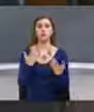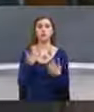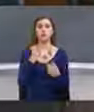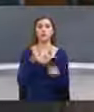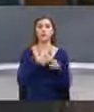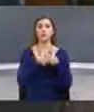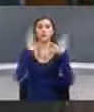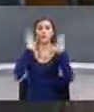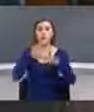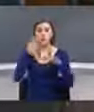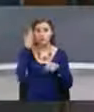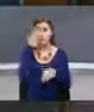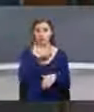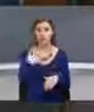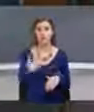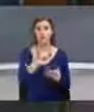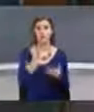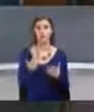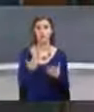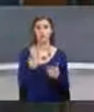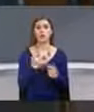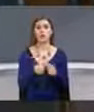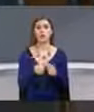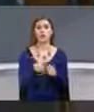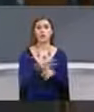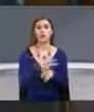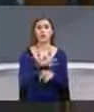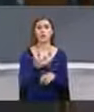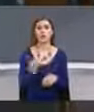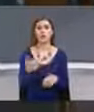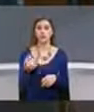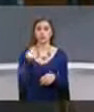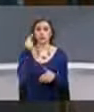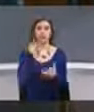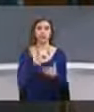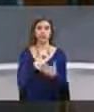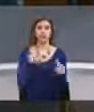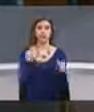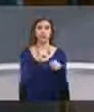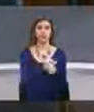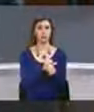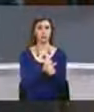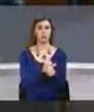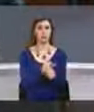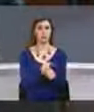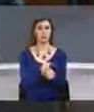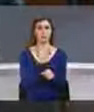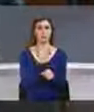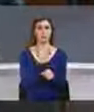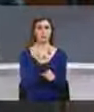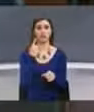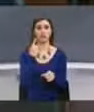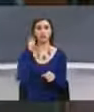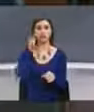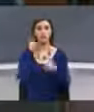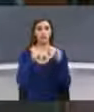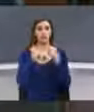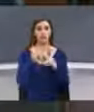racën. Mendoj që kjo është një gabim ligj dhe nuk bënd të përzihen komponentet e tjera me komponentën